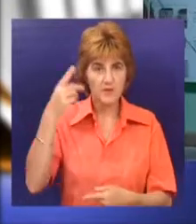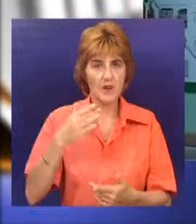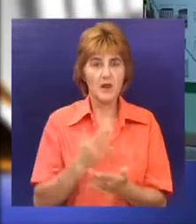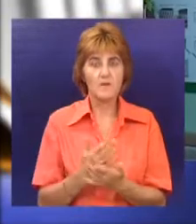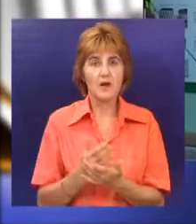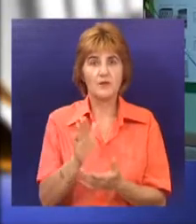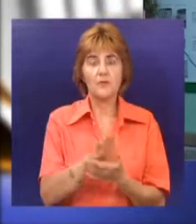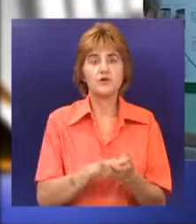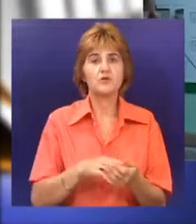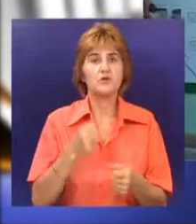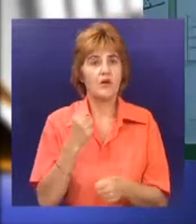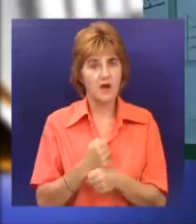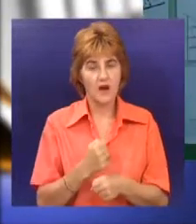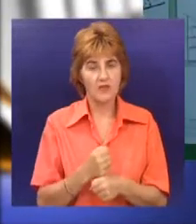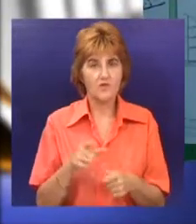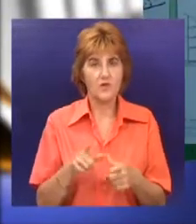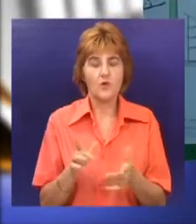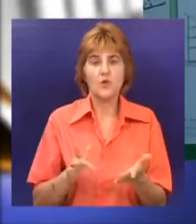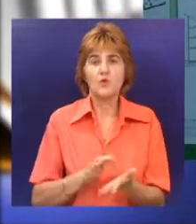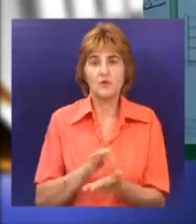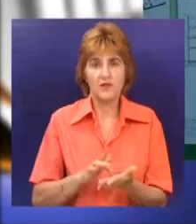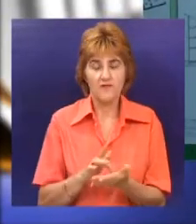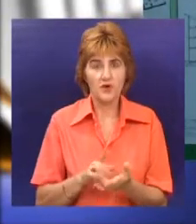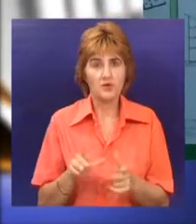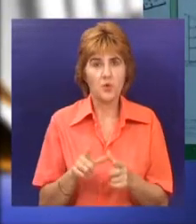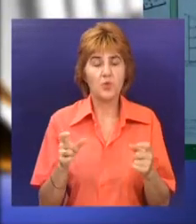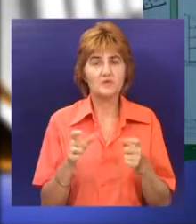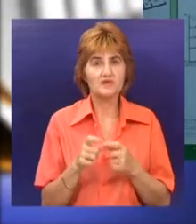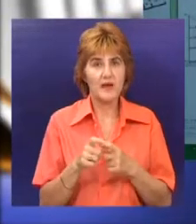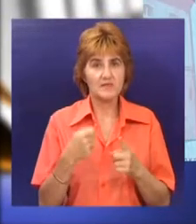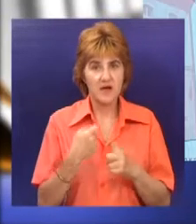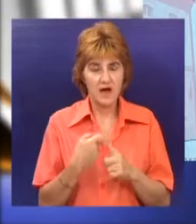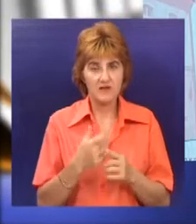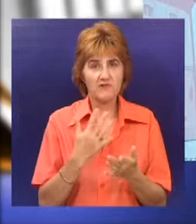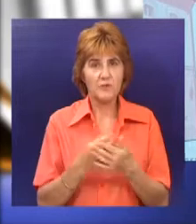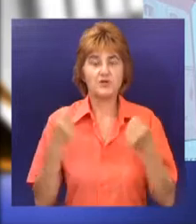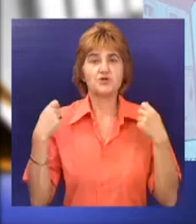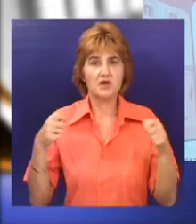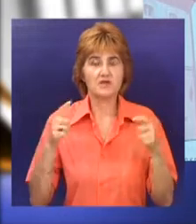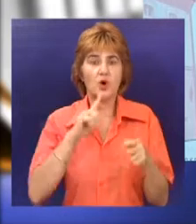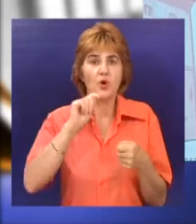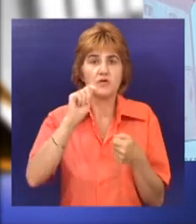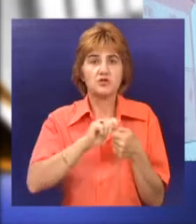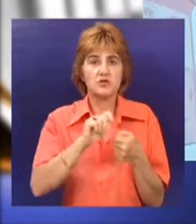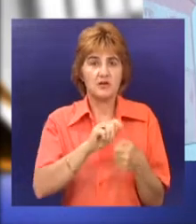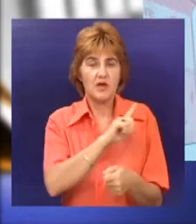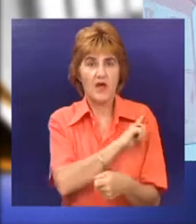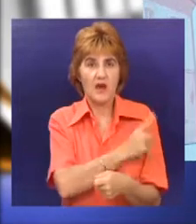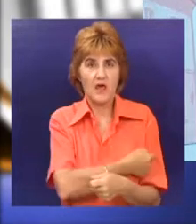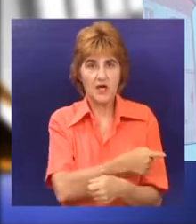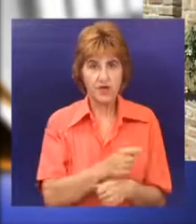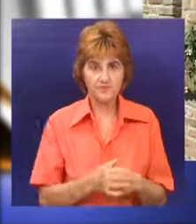centra najavljen je početak radova. U dvorištu Ekološkog centra u Sremskim Karlovcima izgradit će se objekat koji će da štedi